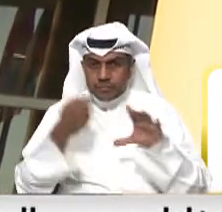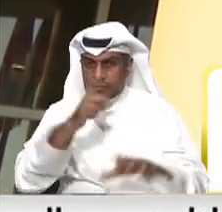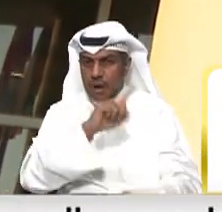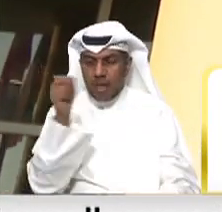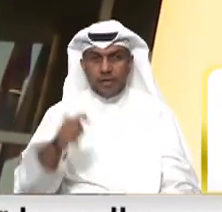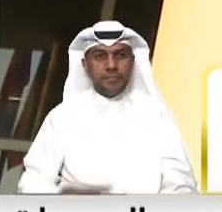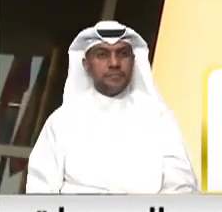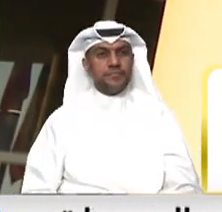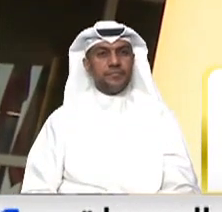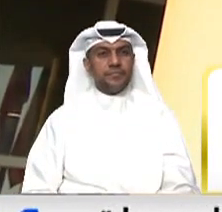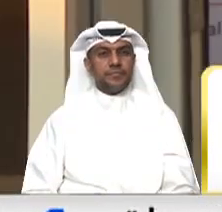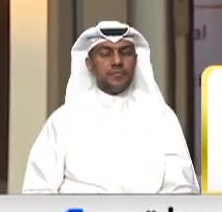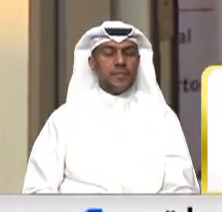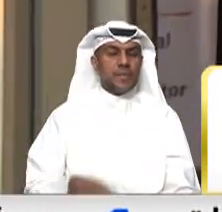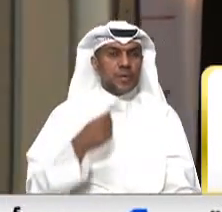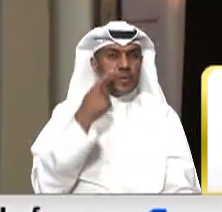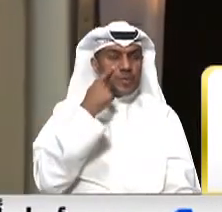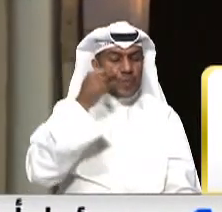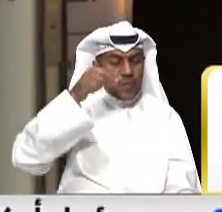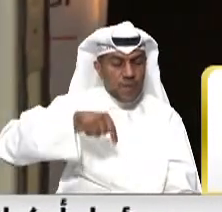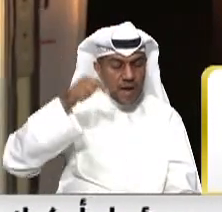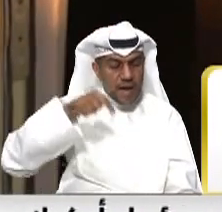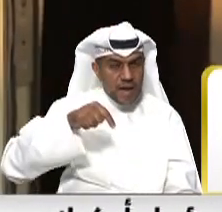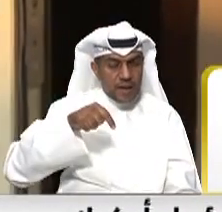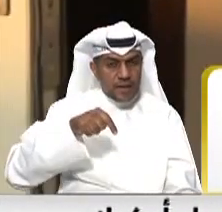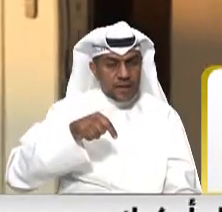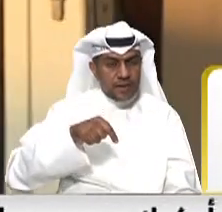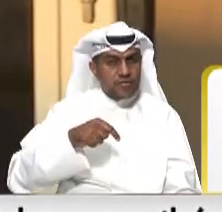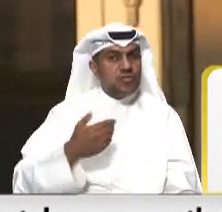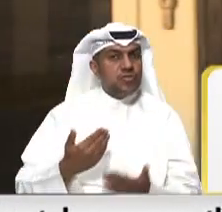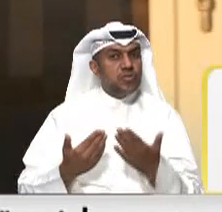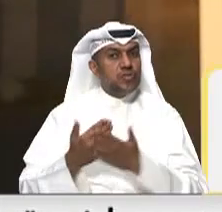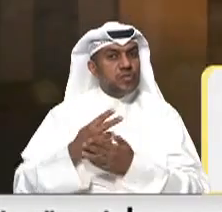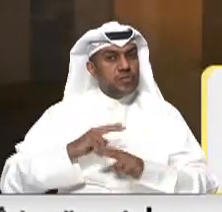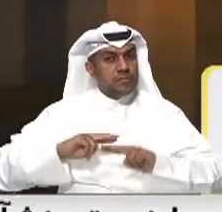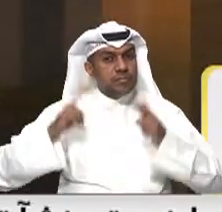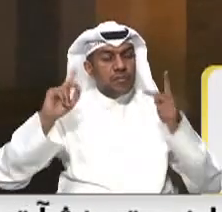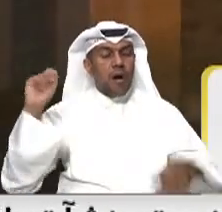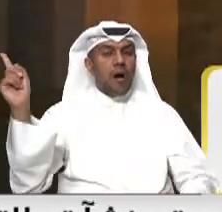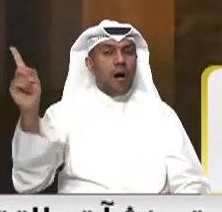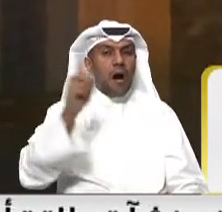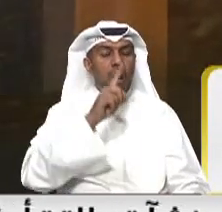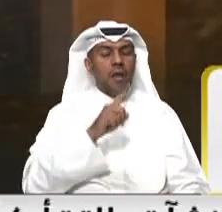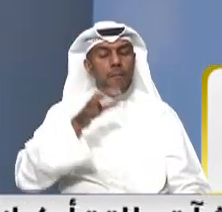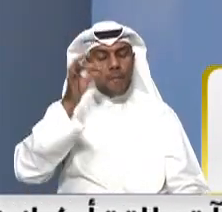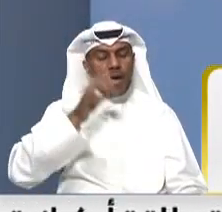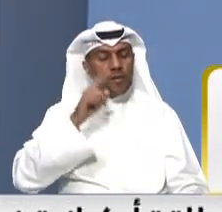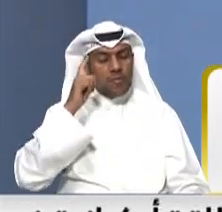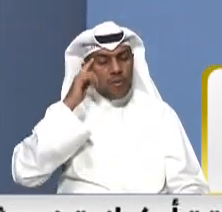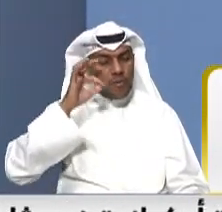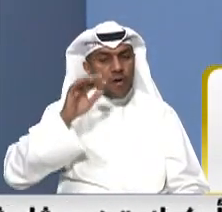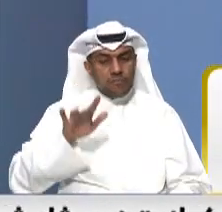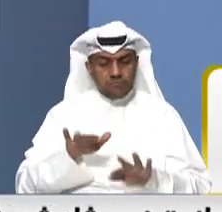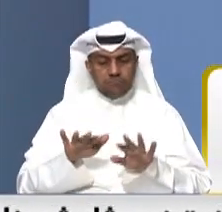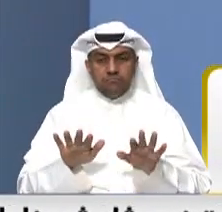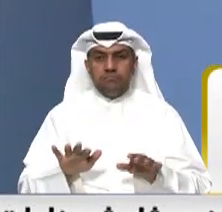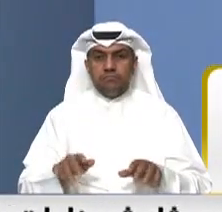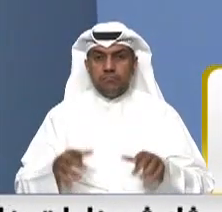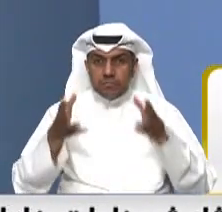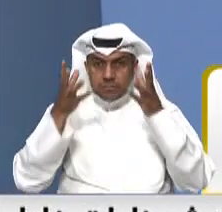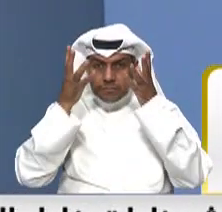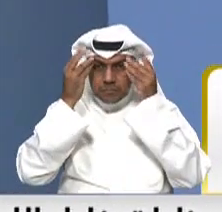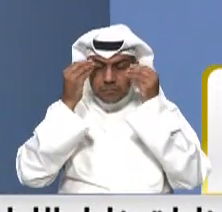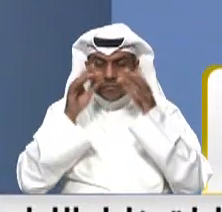في ظل حاجة سوق العمل للاتجاه نحو القطاعات الاقتصادية الواعدة، فإن الهيئة العامة للشباب توجهت إلى